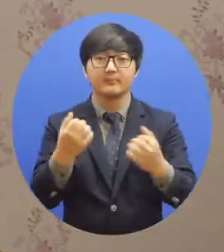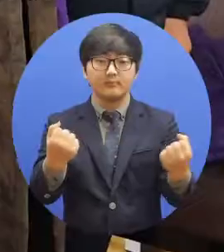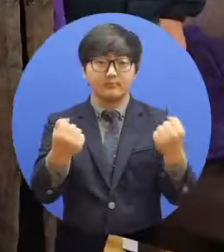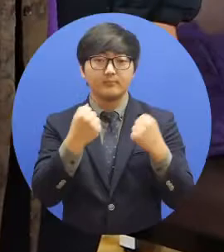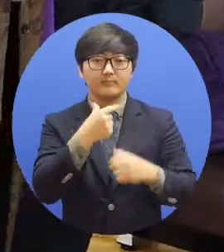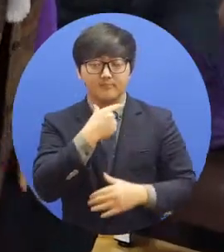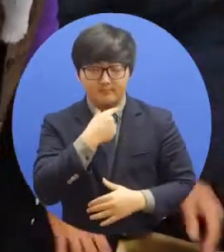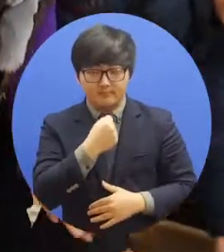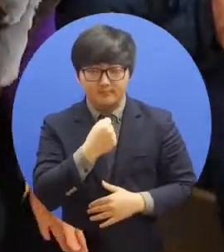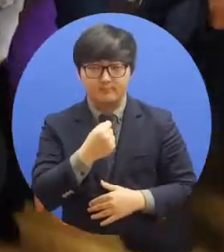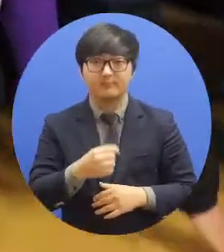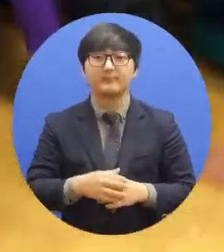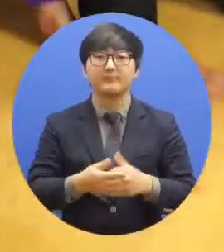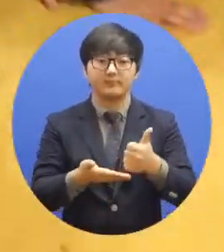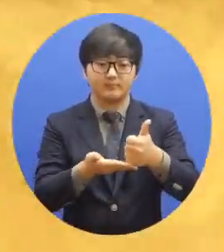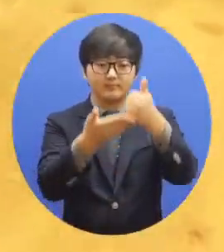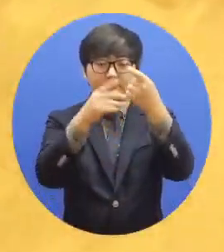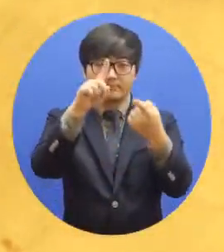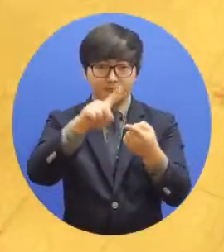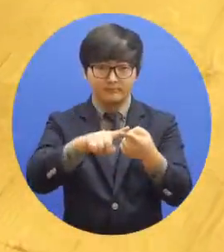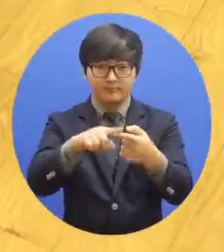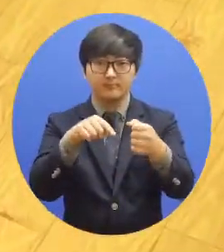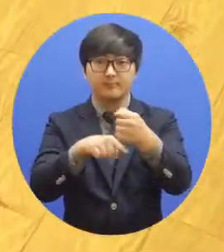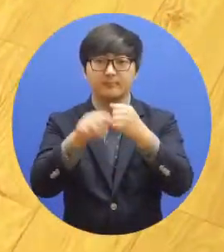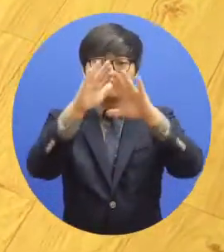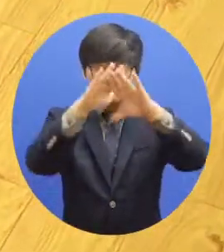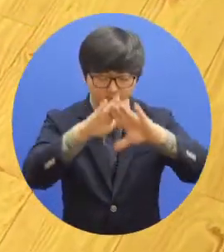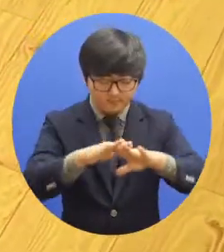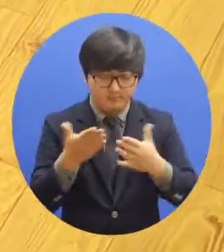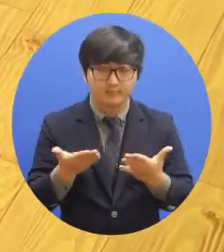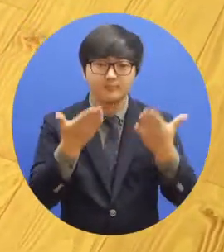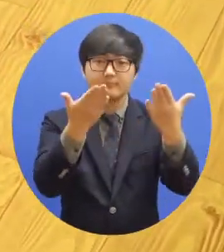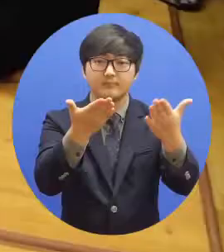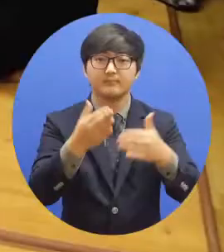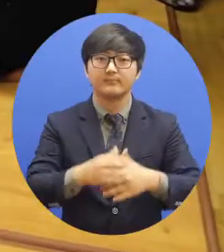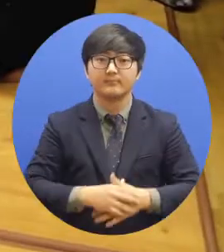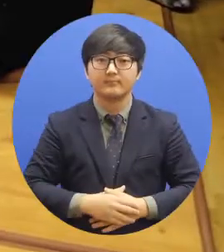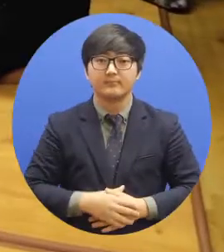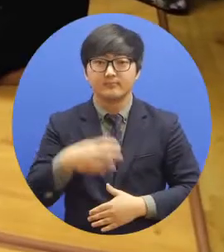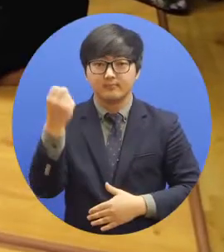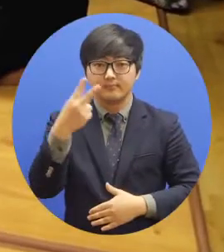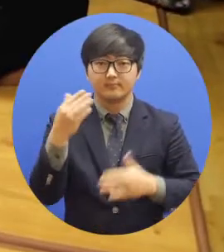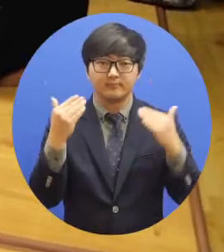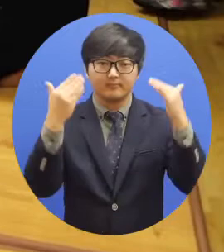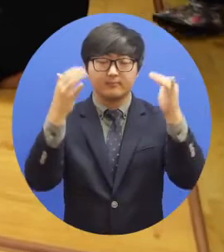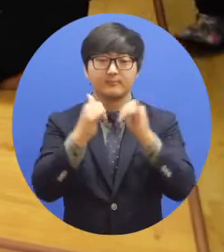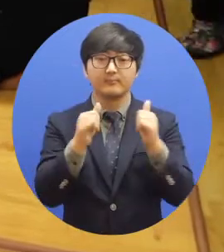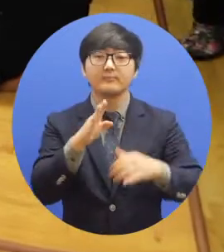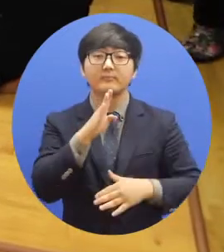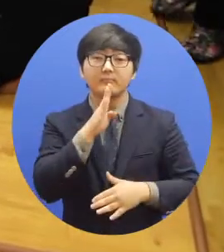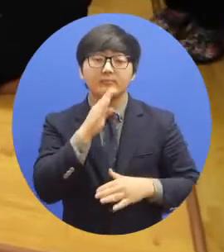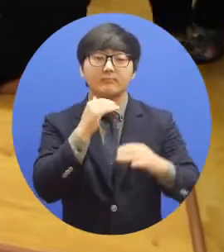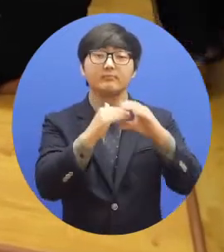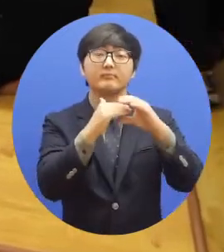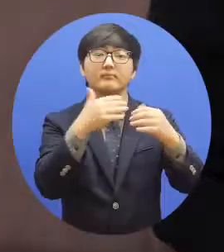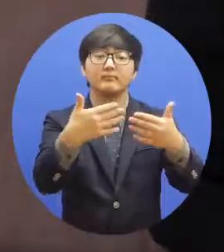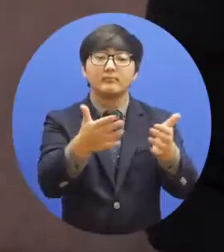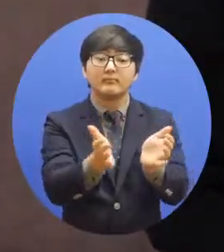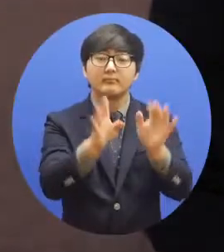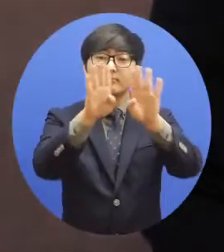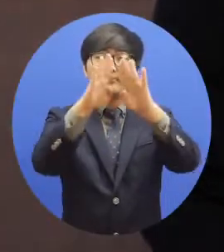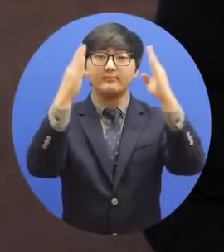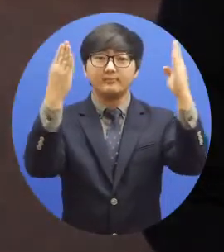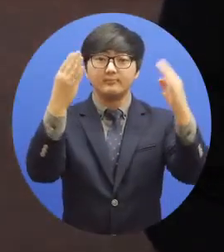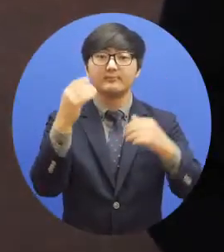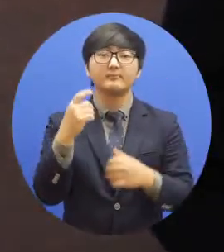건강을 기원하며 존경에 대한 의미로 세배를 드렸습니다. 또한 어르신들과 진솔한 소통의 장을 열어